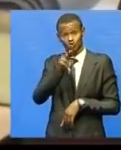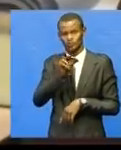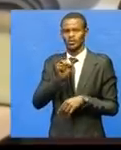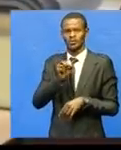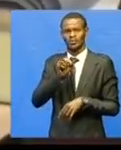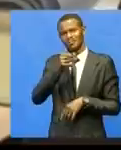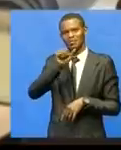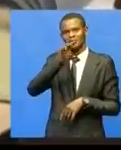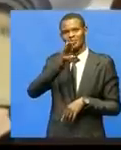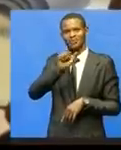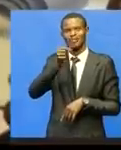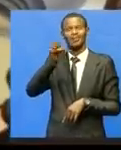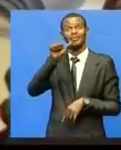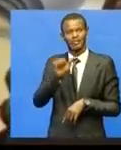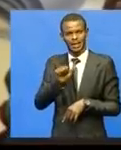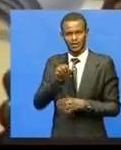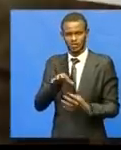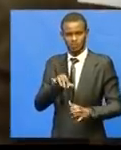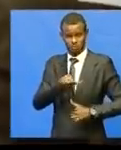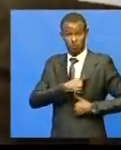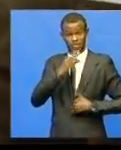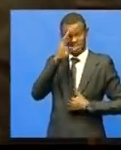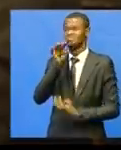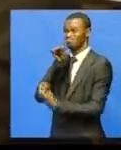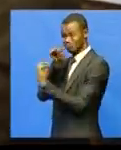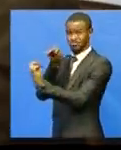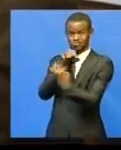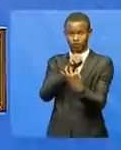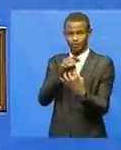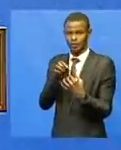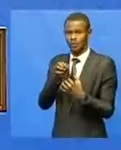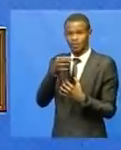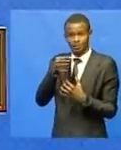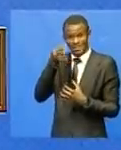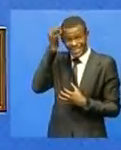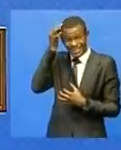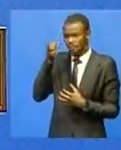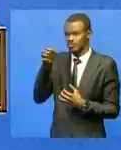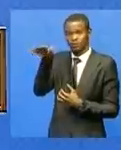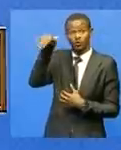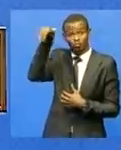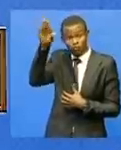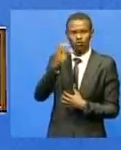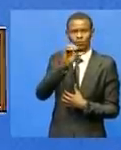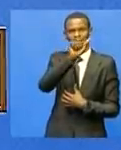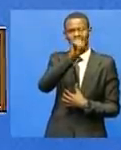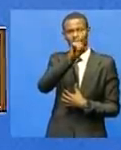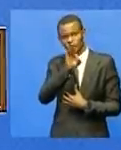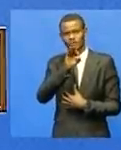de neutralisation de groupes armés locaux et étrangers, notamment ADF, CODECO,